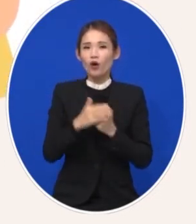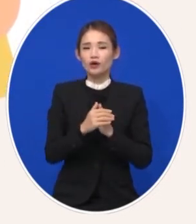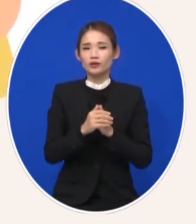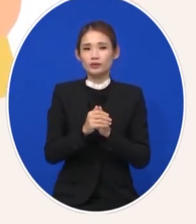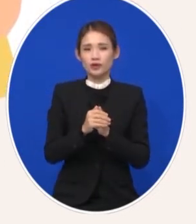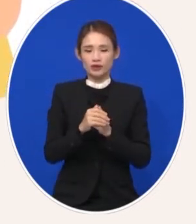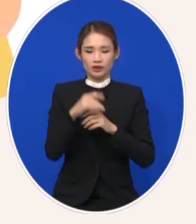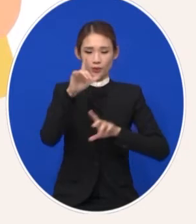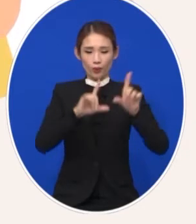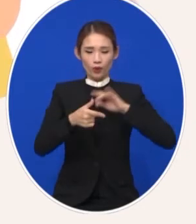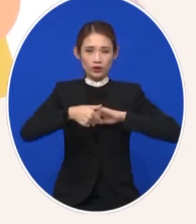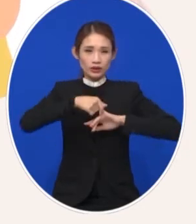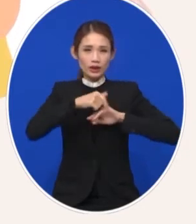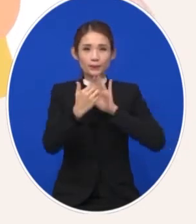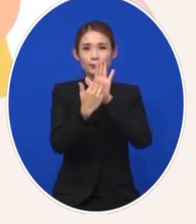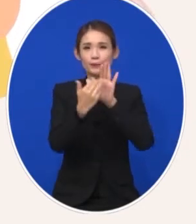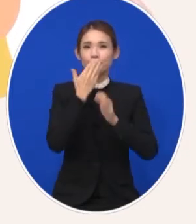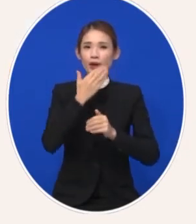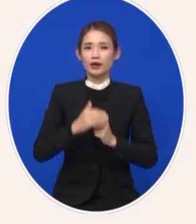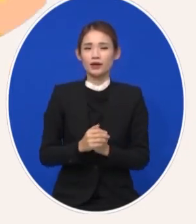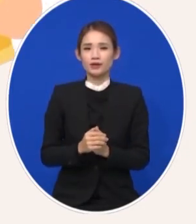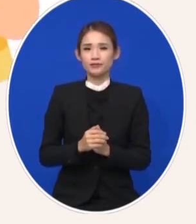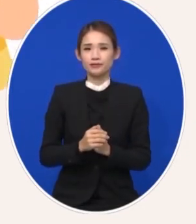기형이 예방될 수 있습니다.